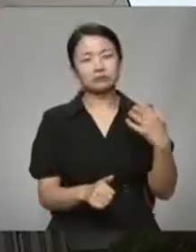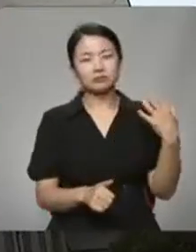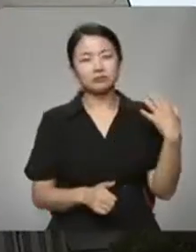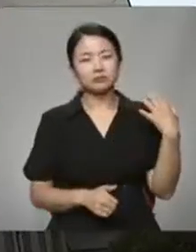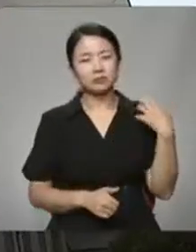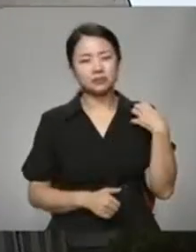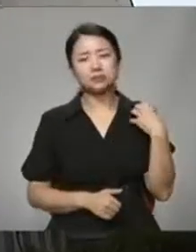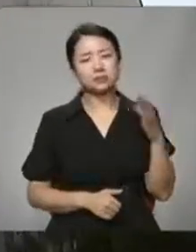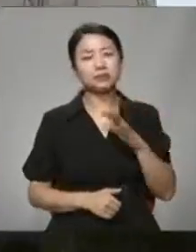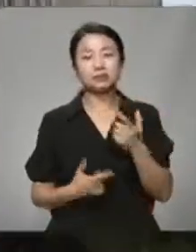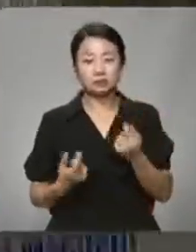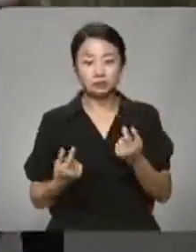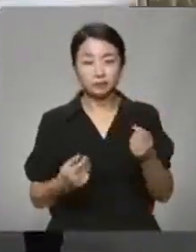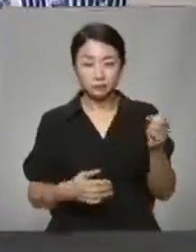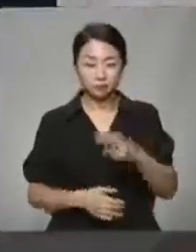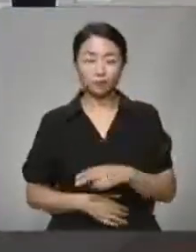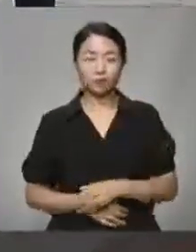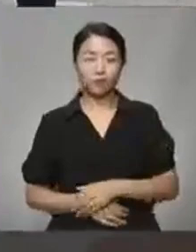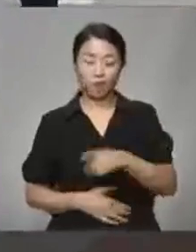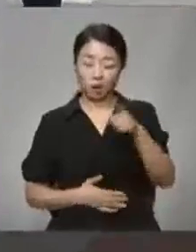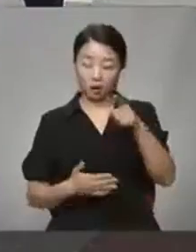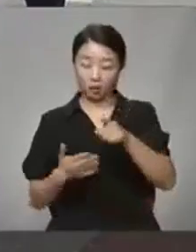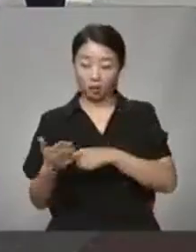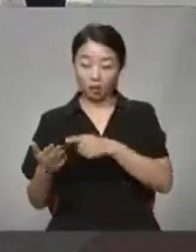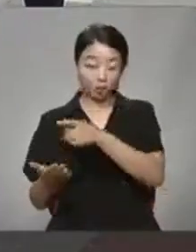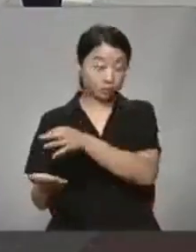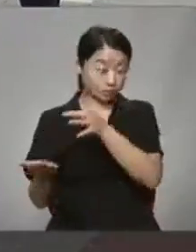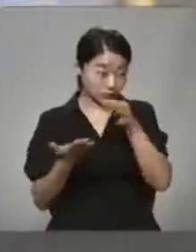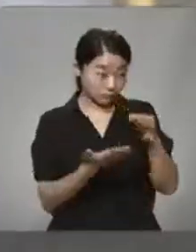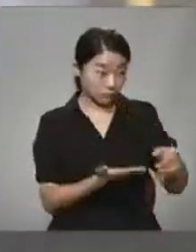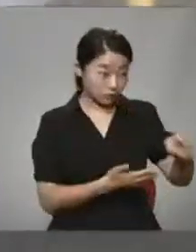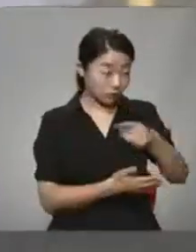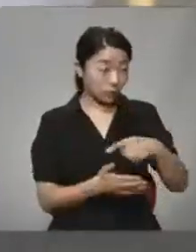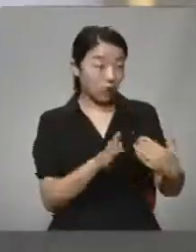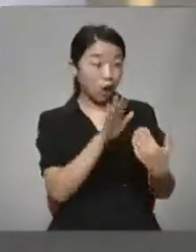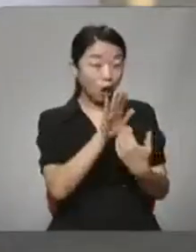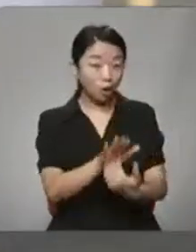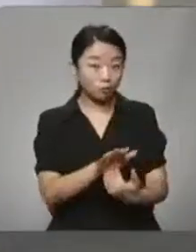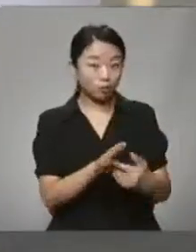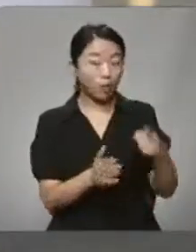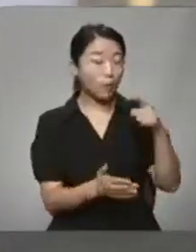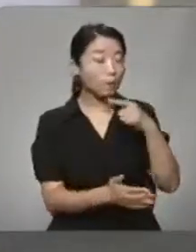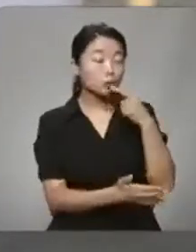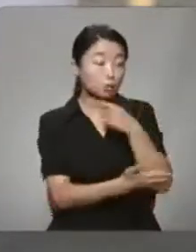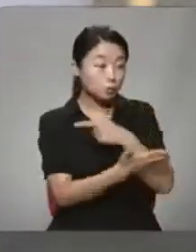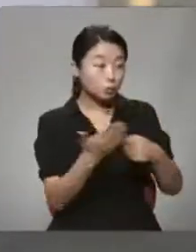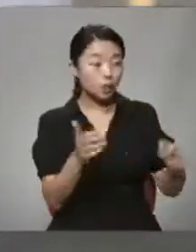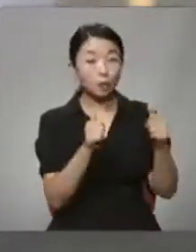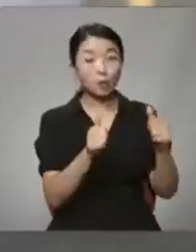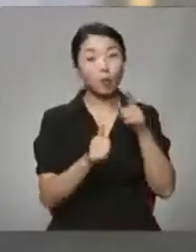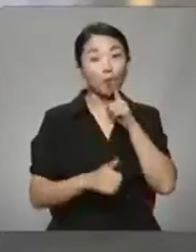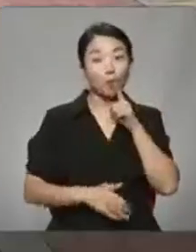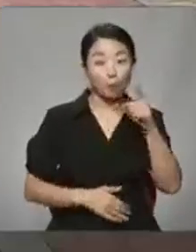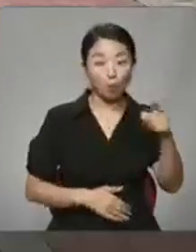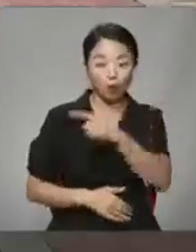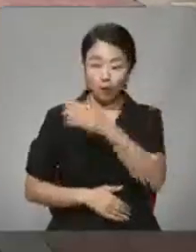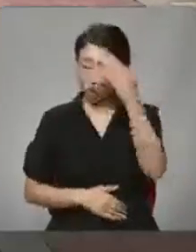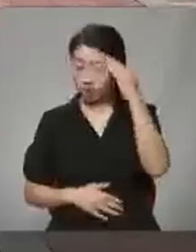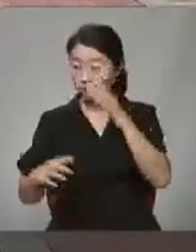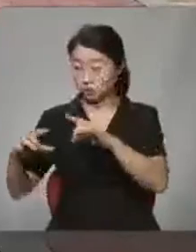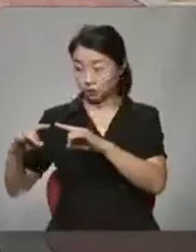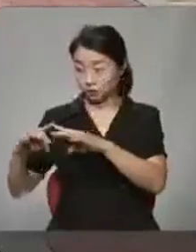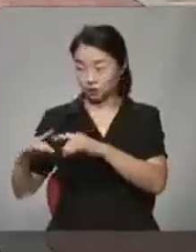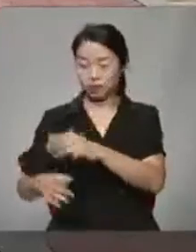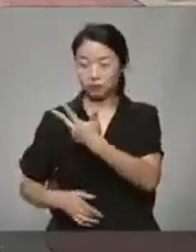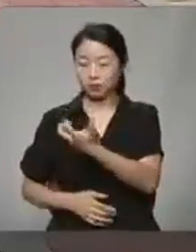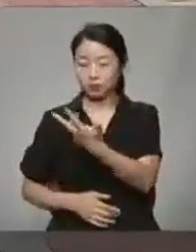앞서 지난 4월 한전이 제시한 보상안을 거부한 피해 주민들이 낸 손해배상 소송에서도 한전이 87억